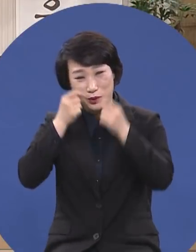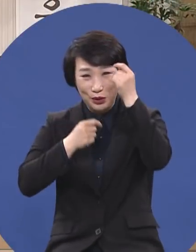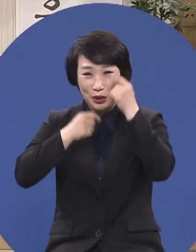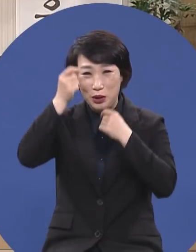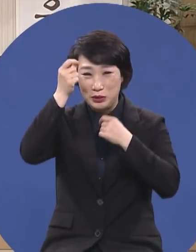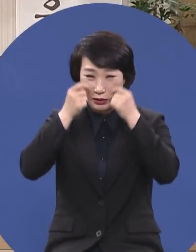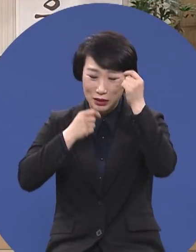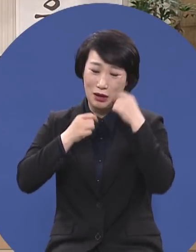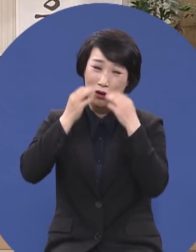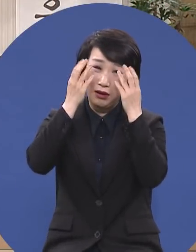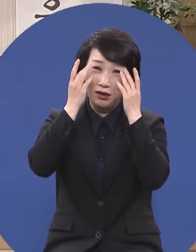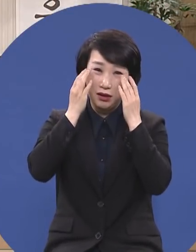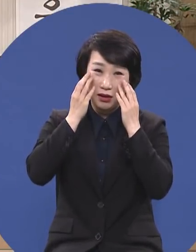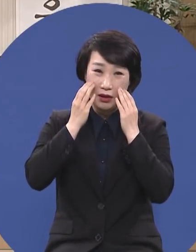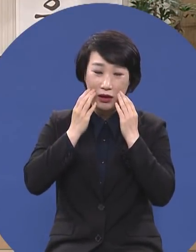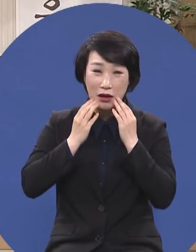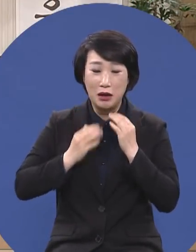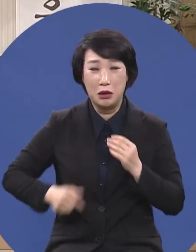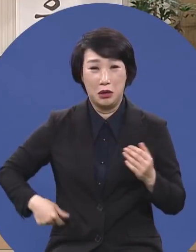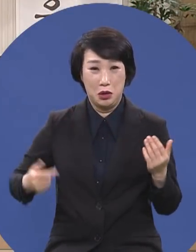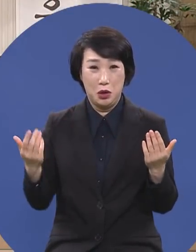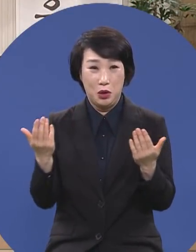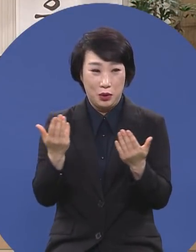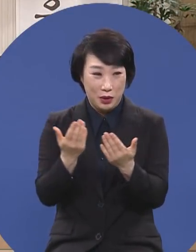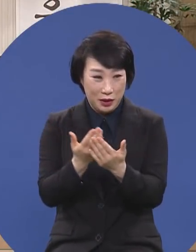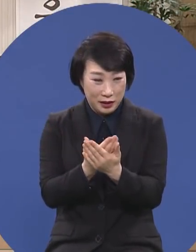눈물 흘렸어.